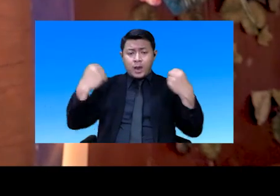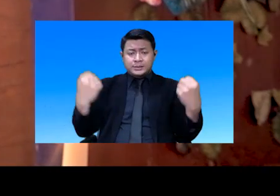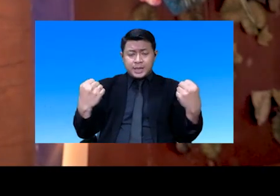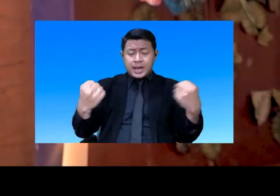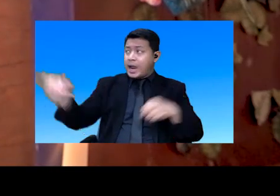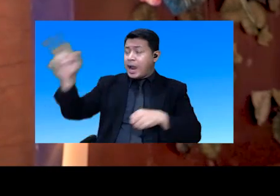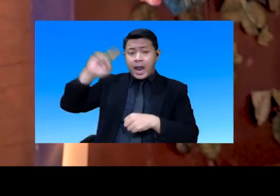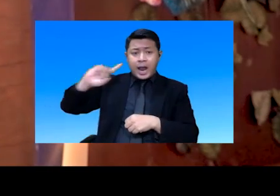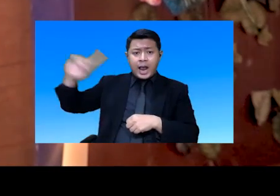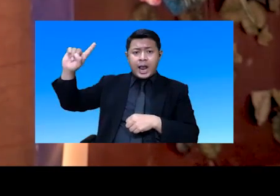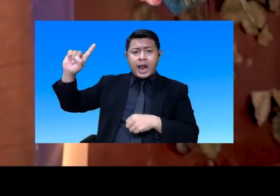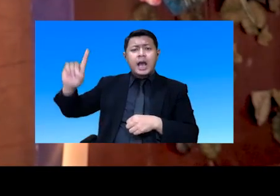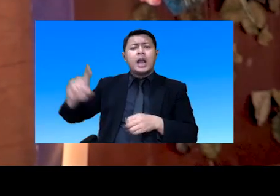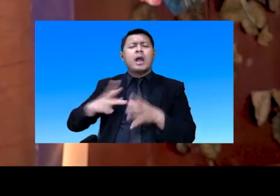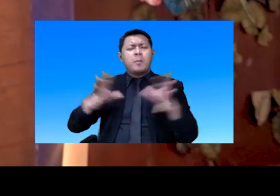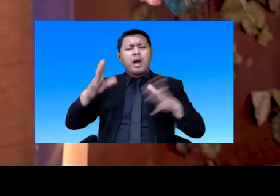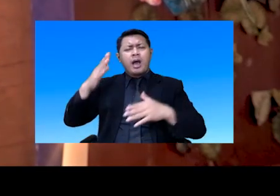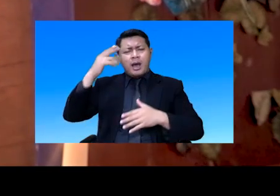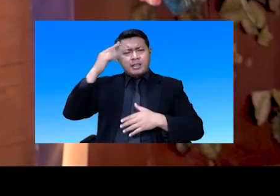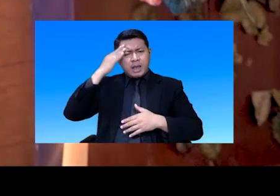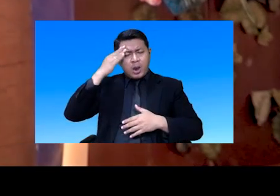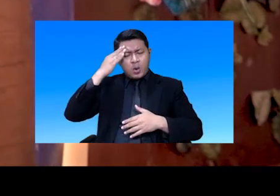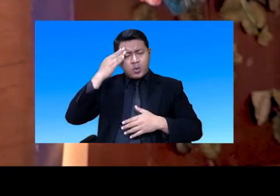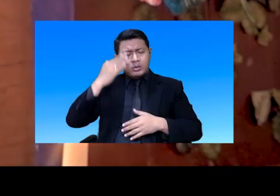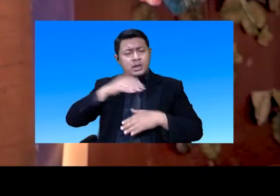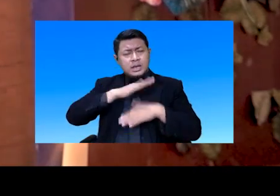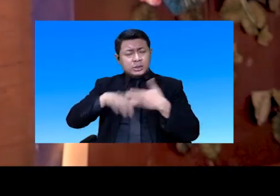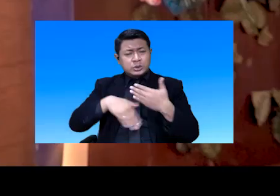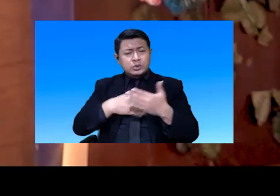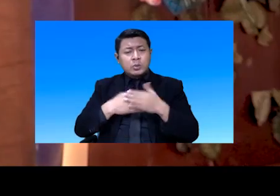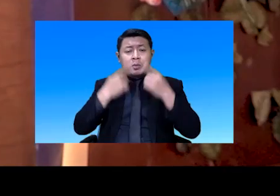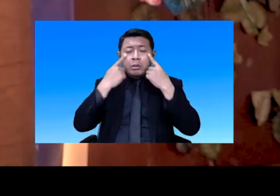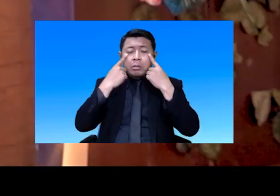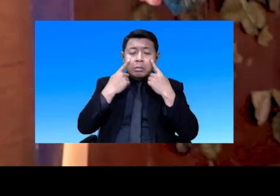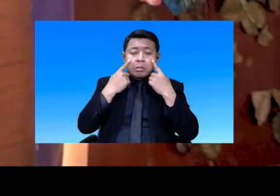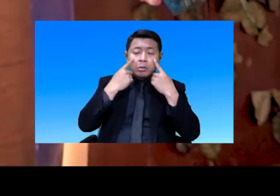Allah yang maha tahu setiap tetes air mata.